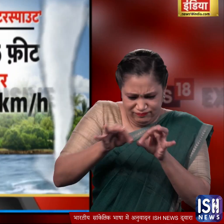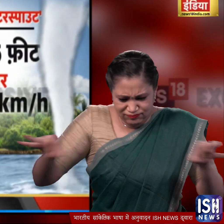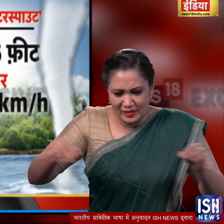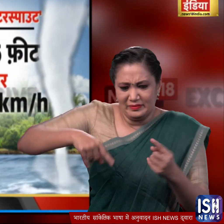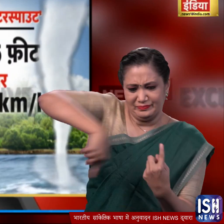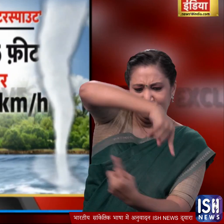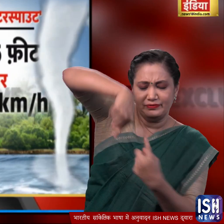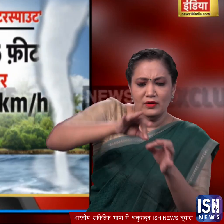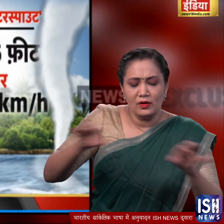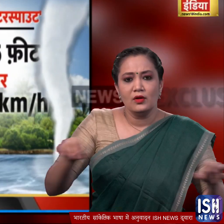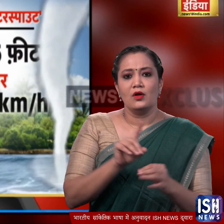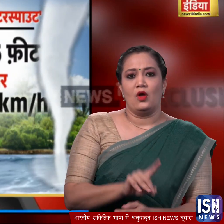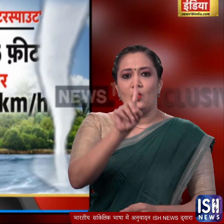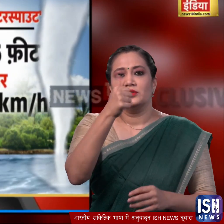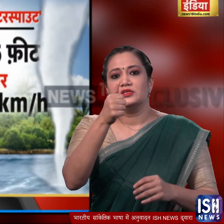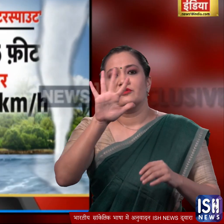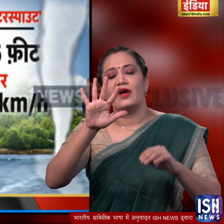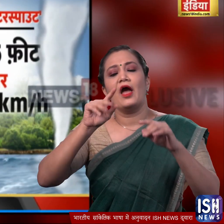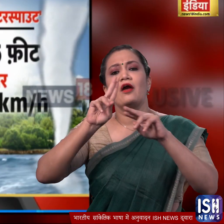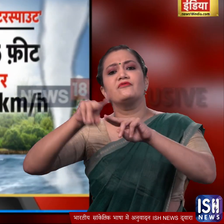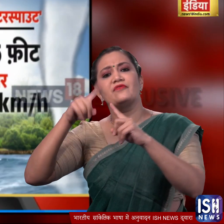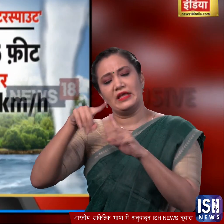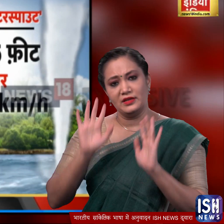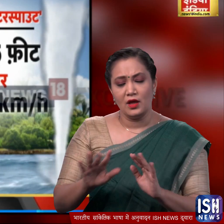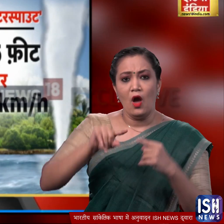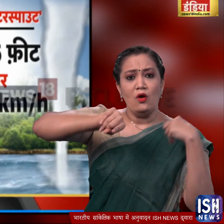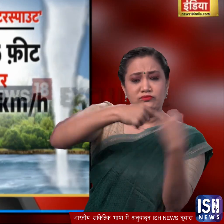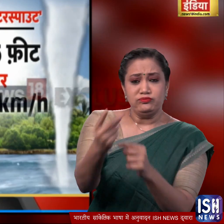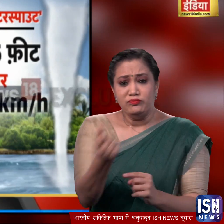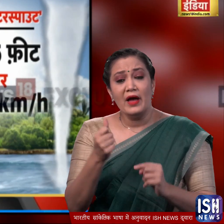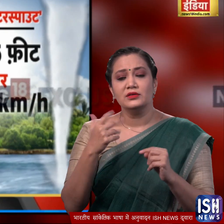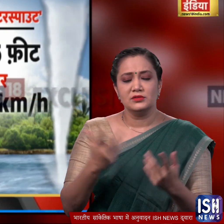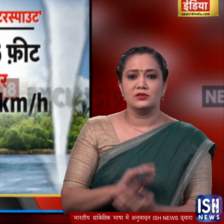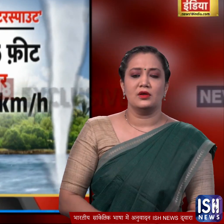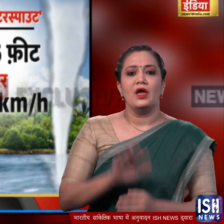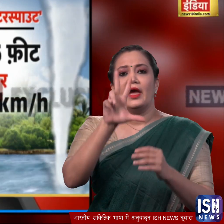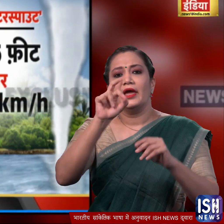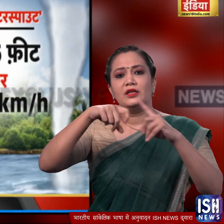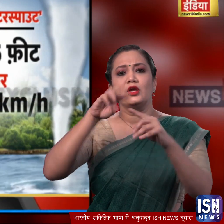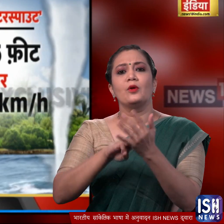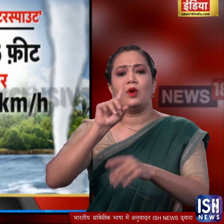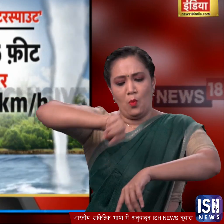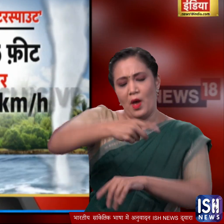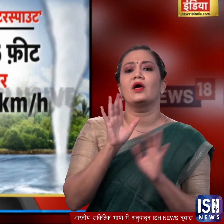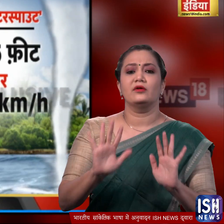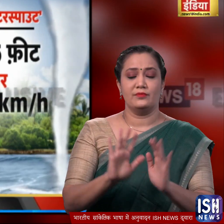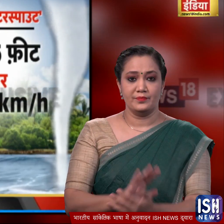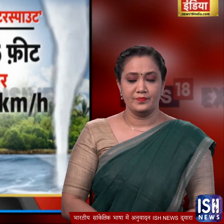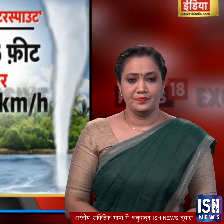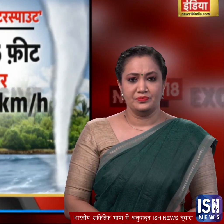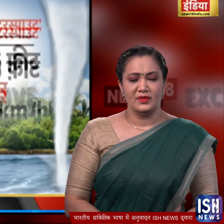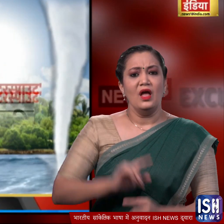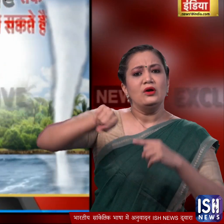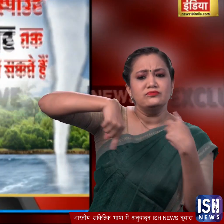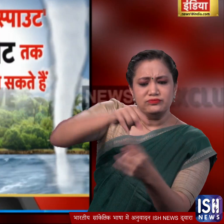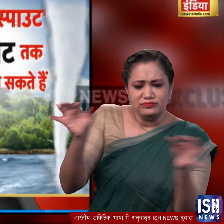यानी व्यास करीब 165 फीट तक का होता है और उसकी हवा की रफ्तार 80 किलोमीटर प्रति घंटा तक की। जमीन